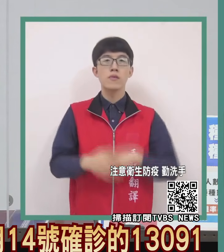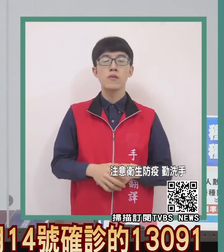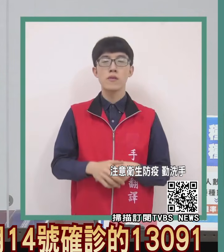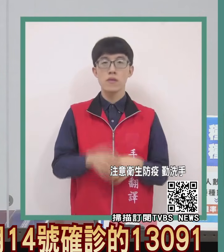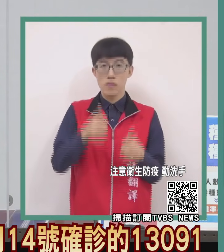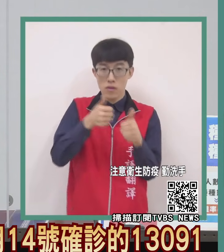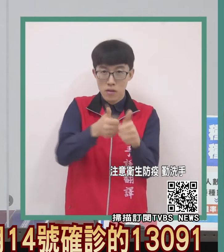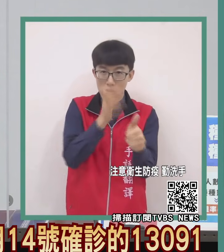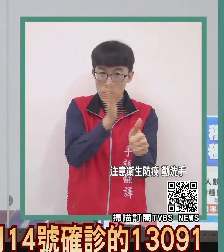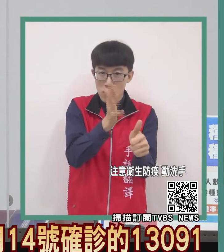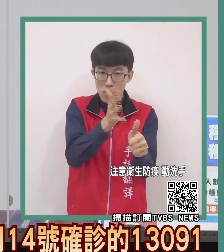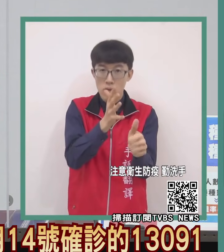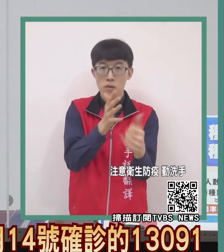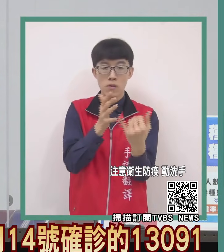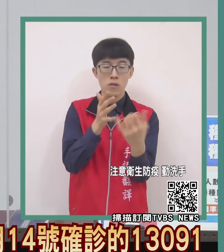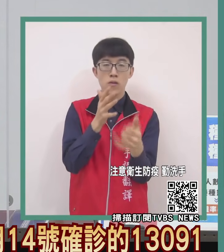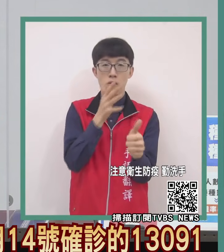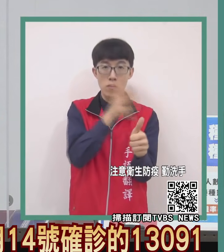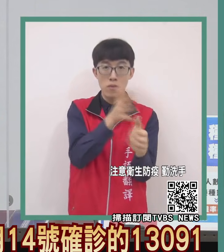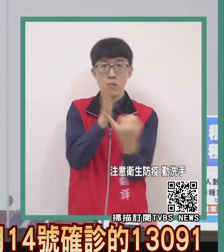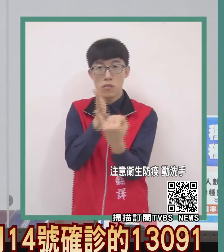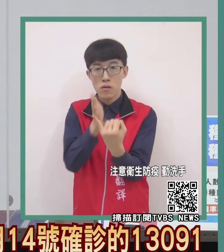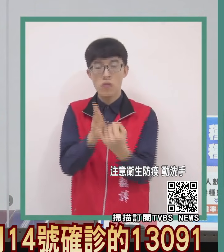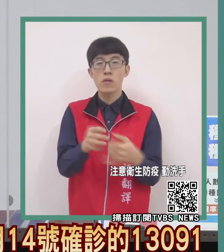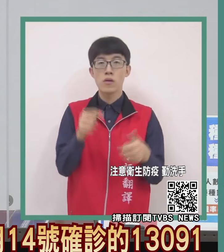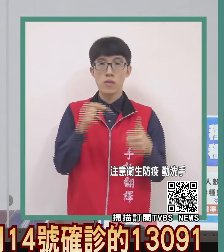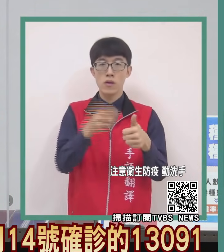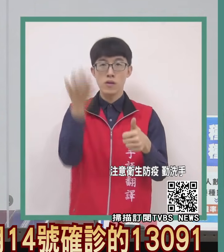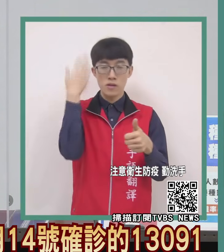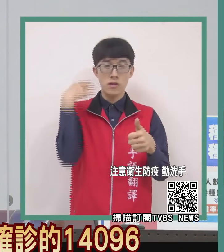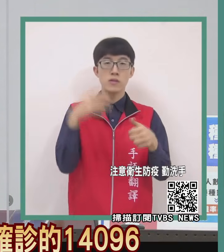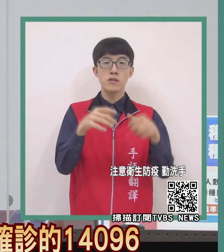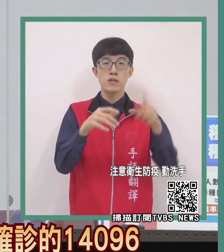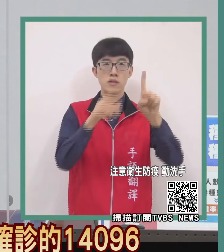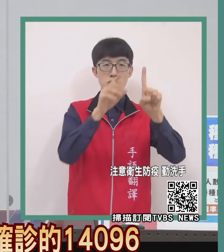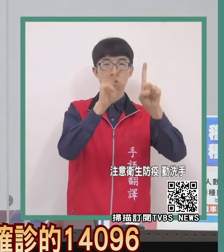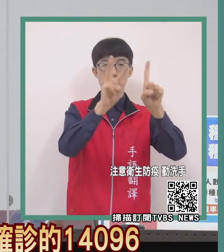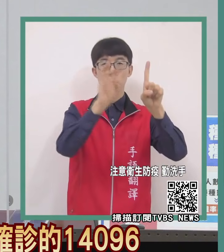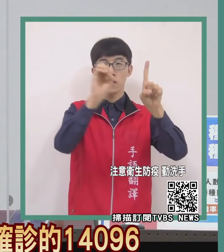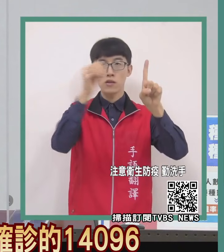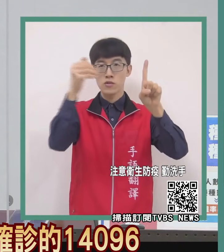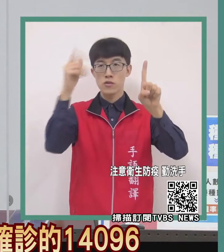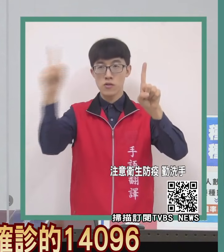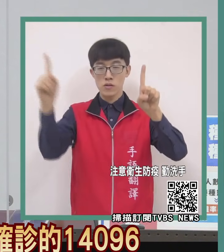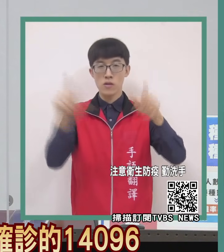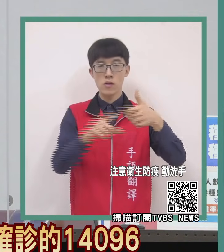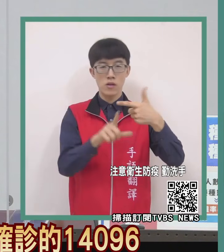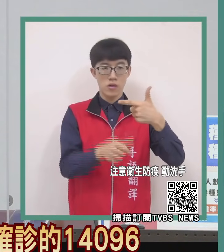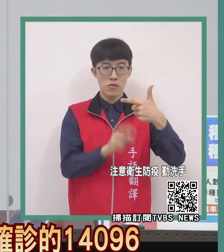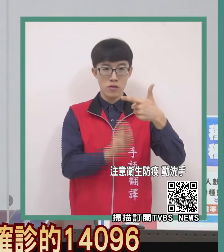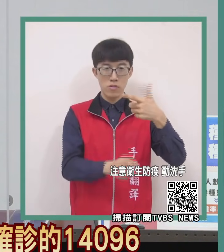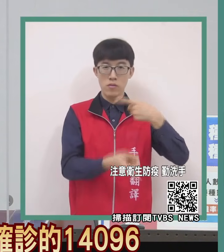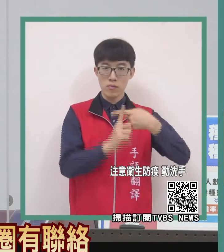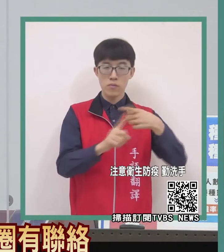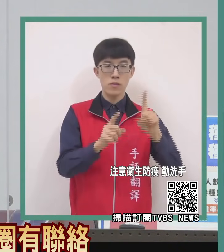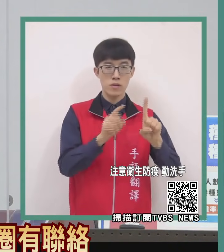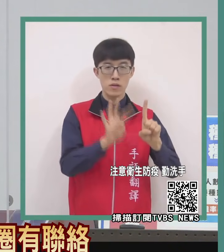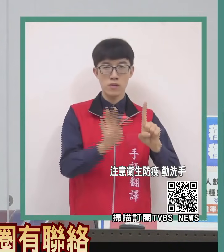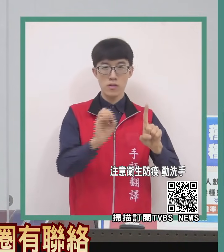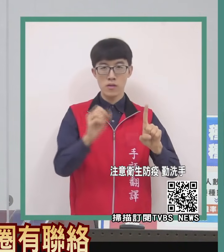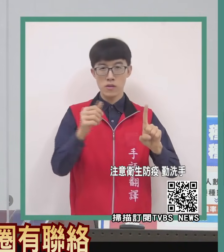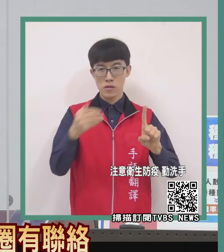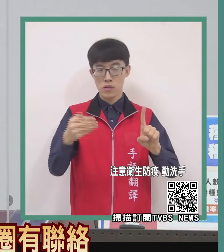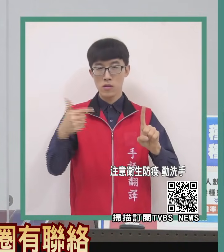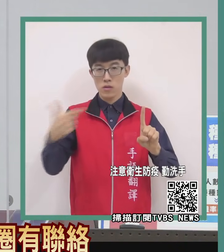调，他是跟我们6月14号确诊的13091，以及6月20号确诊的14096